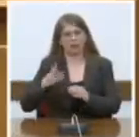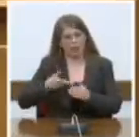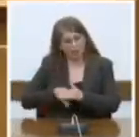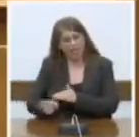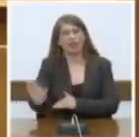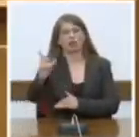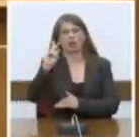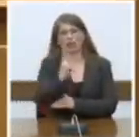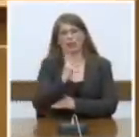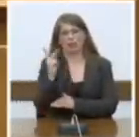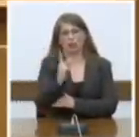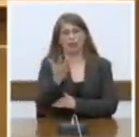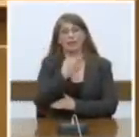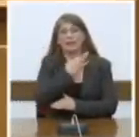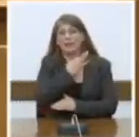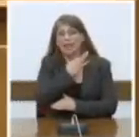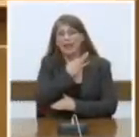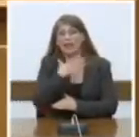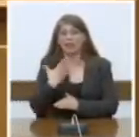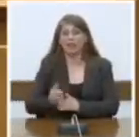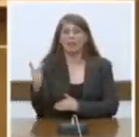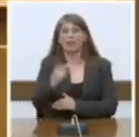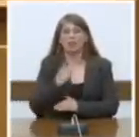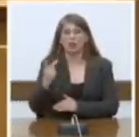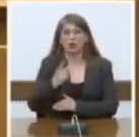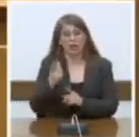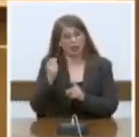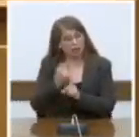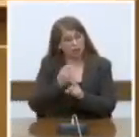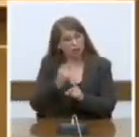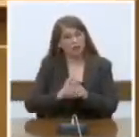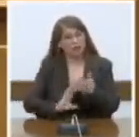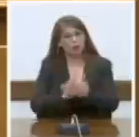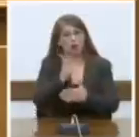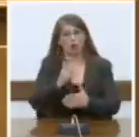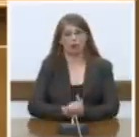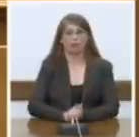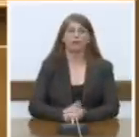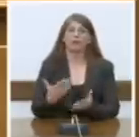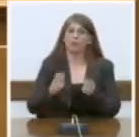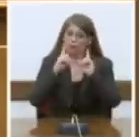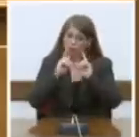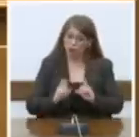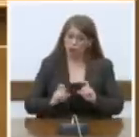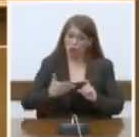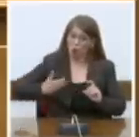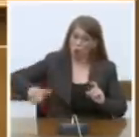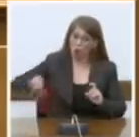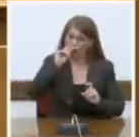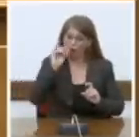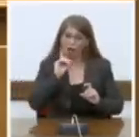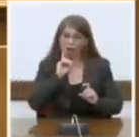Γιατί η κοινωνία μας έχει ανάγκη και διεκδικεί την πρόοδο. Οφείλω βέβαια και οφείλουμε να κάνω μια ειδική αναφορά